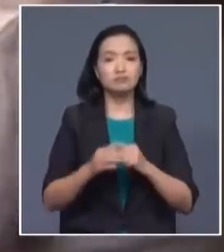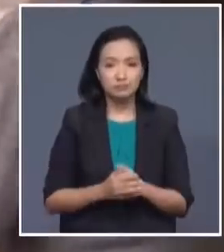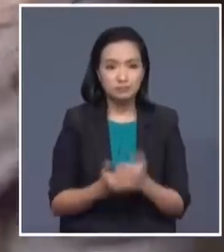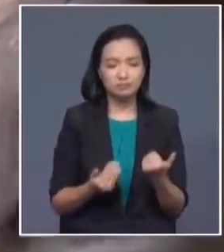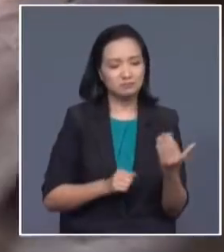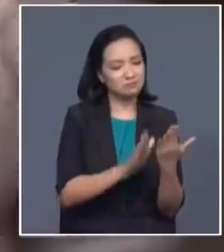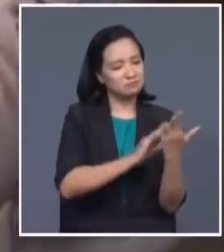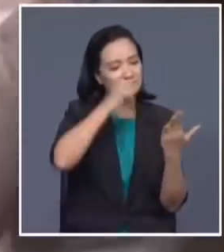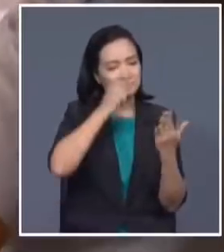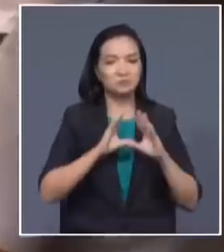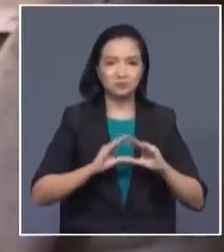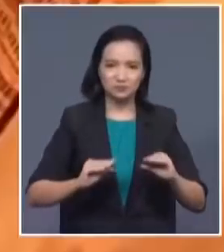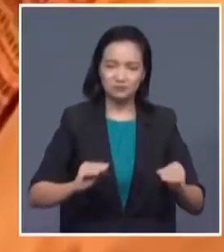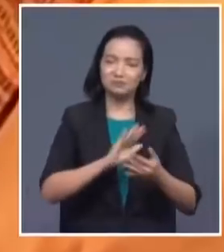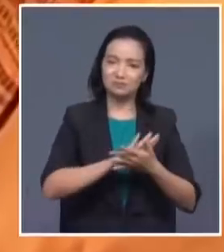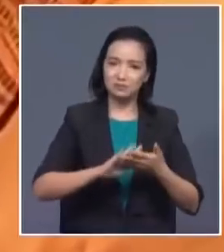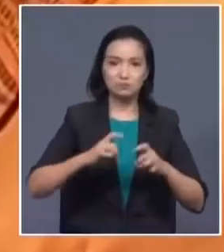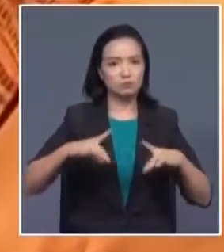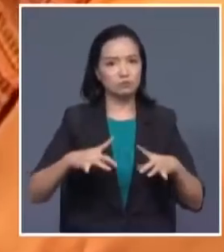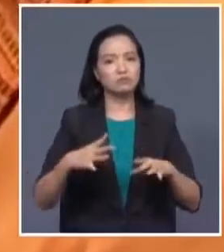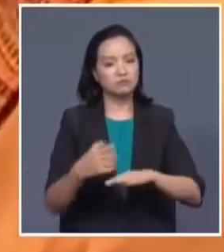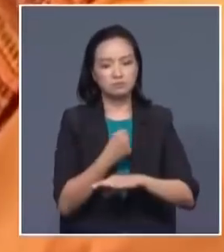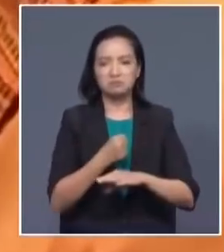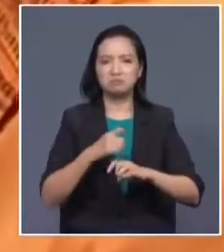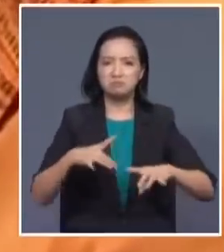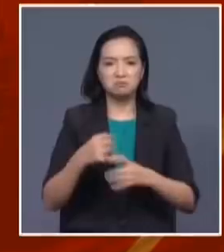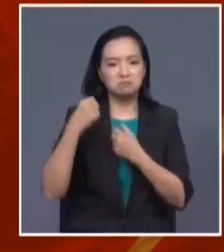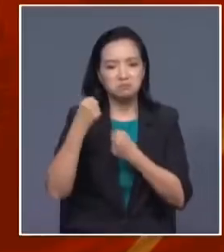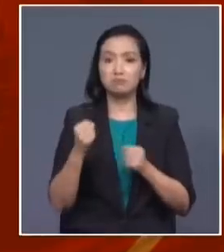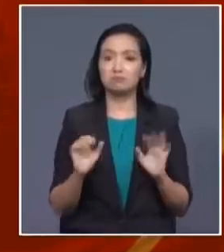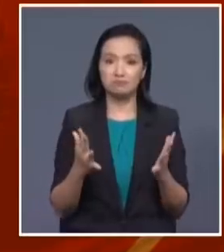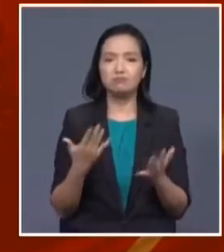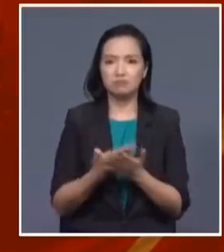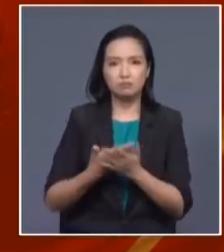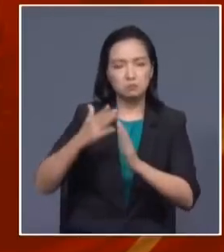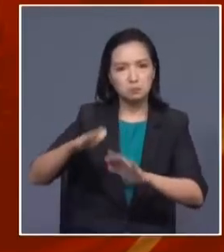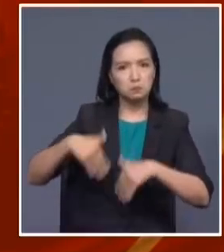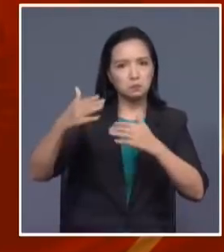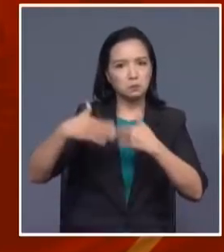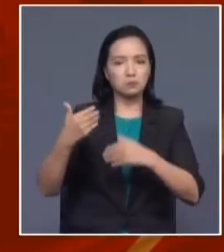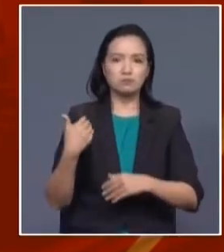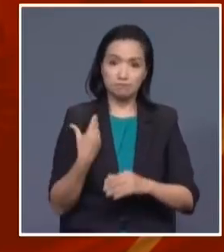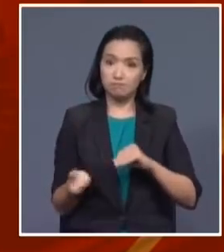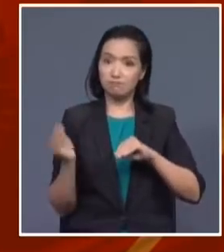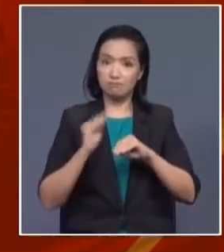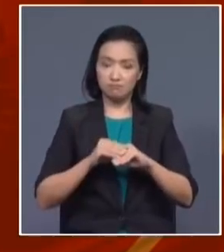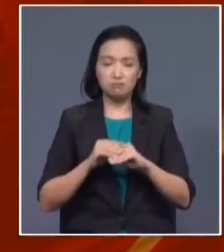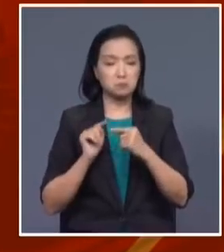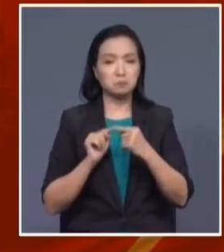านเมืองสงบเรียบร้อยปราศจากความขัดแย้งทางการเมืองบนท้องถนนเรามีรายได้จากนักท่องเที่ยวชาวต่างชาติเพิ่มขึ้นอย่